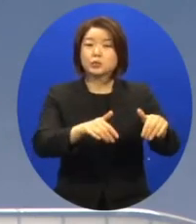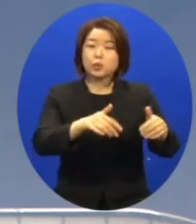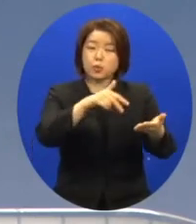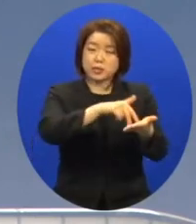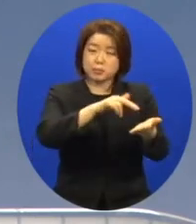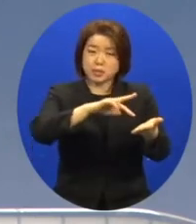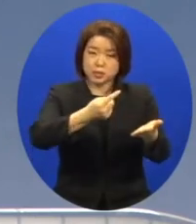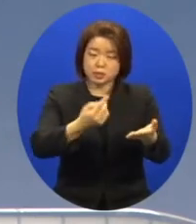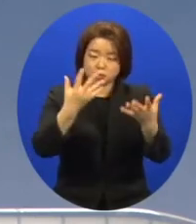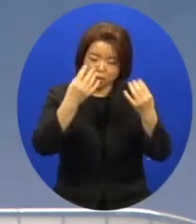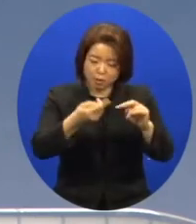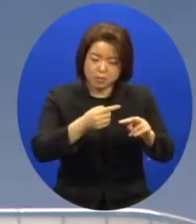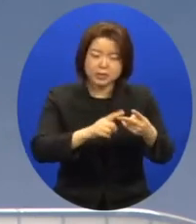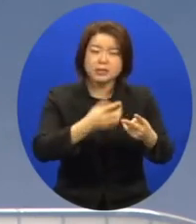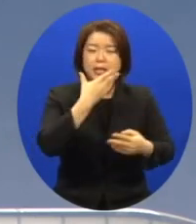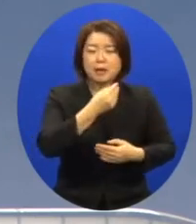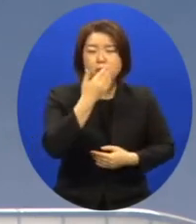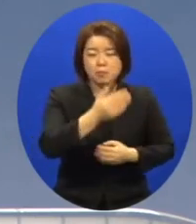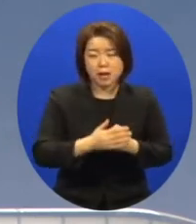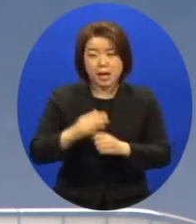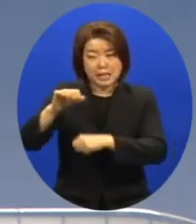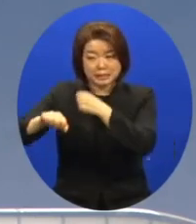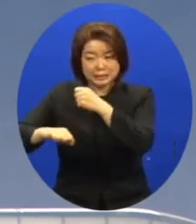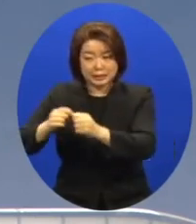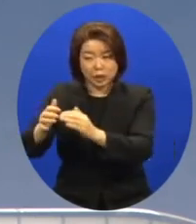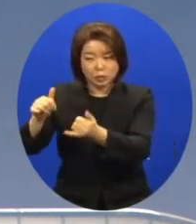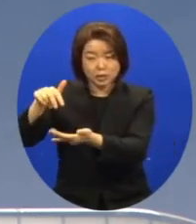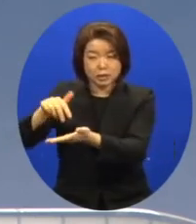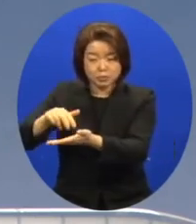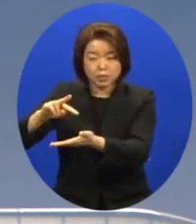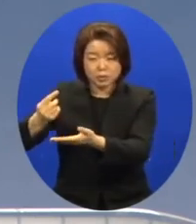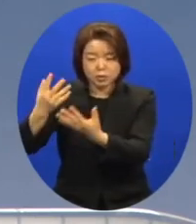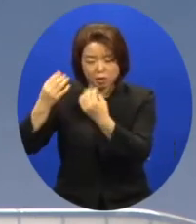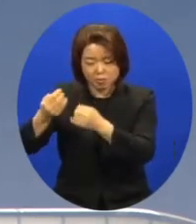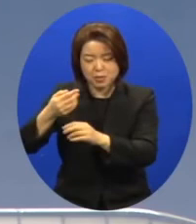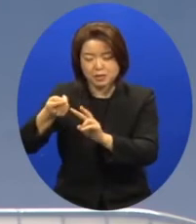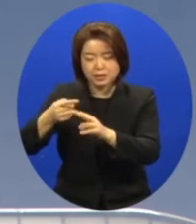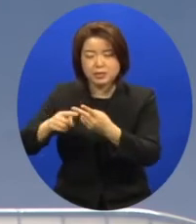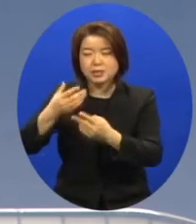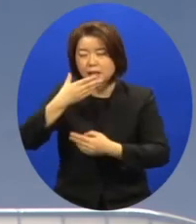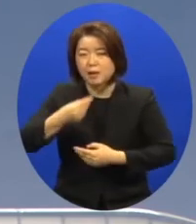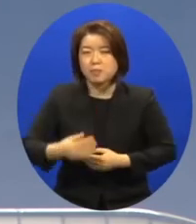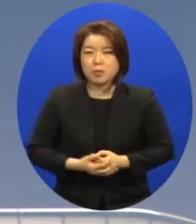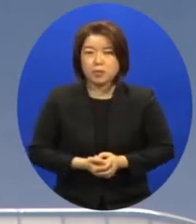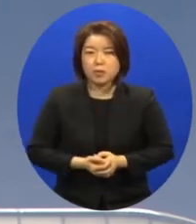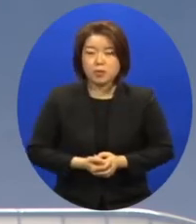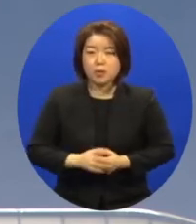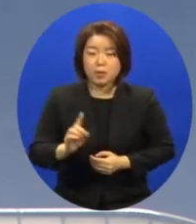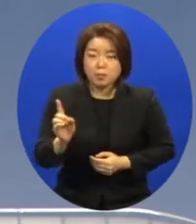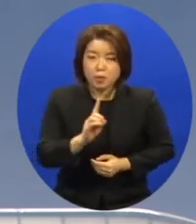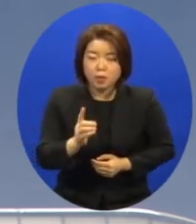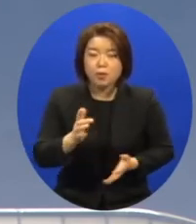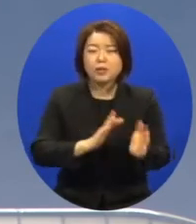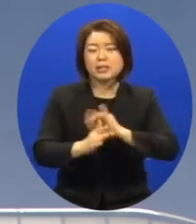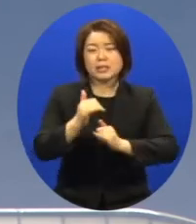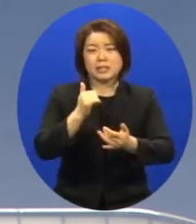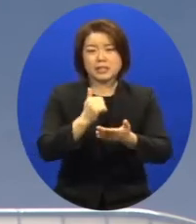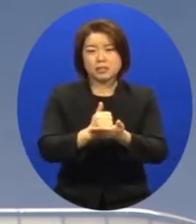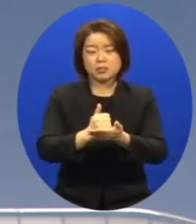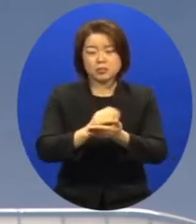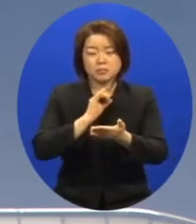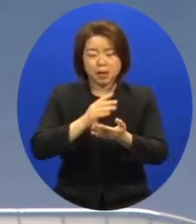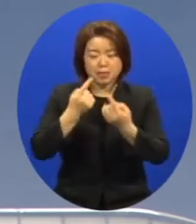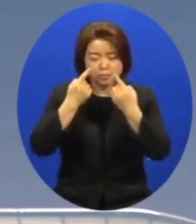행복할 수 있고 자유인으로서 돌 맞은 행복할 수 있습니다 예수님만 분명히 그의 생명이